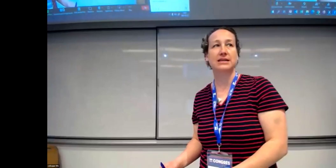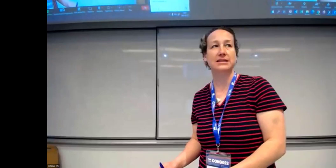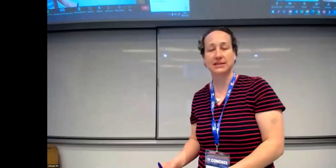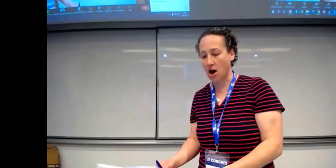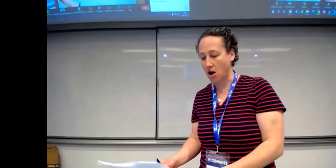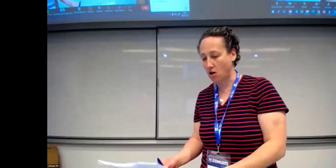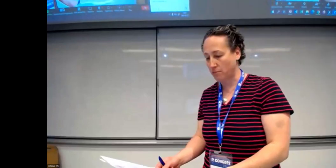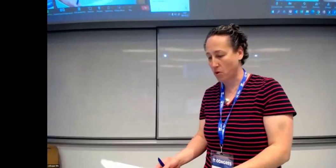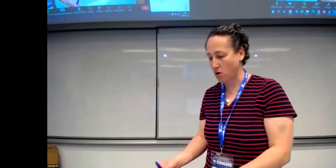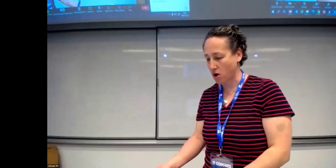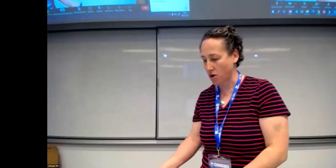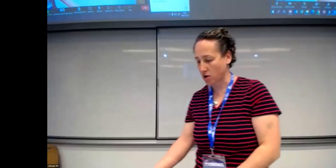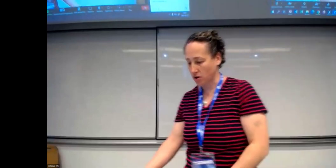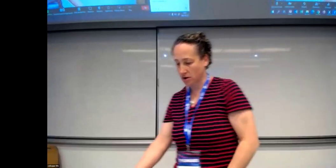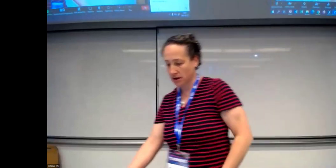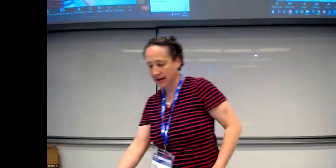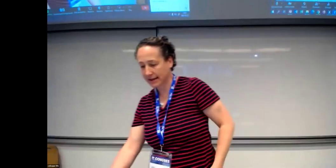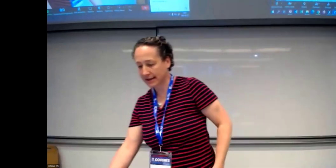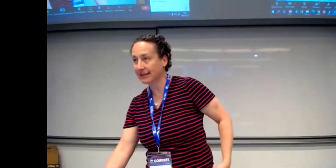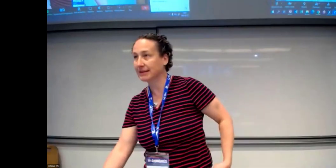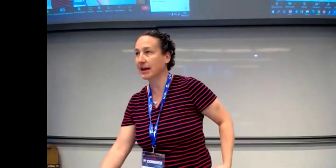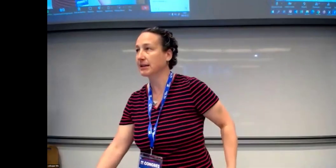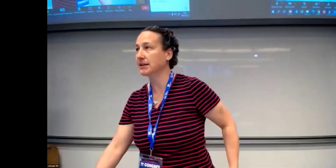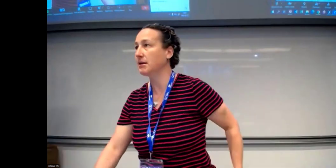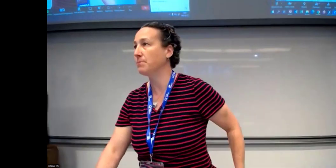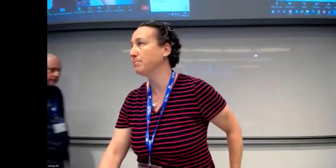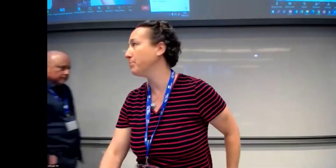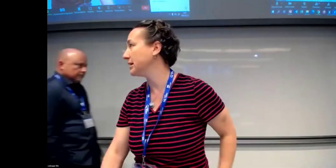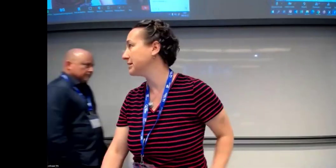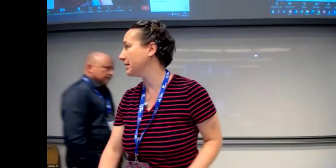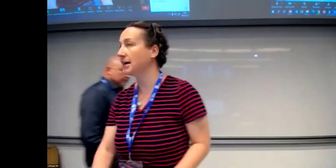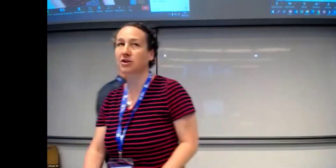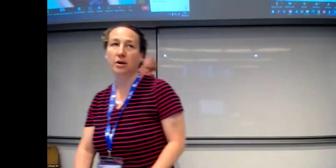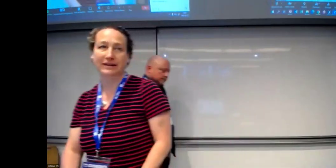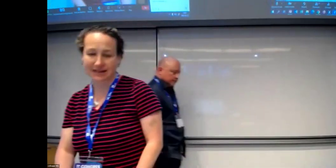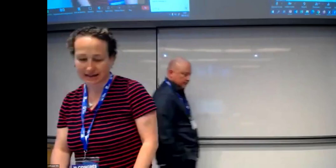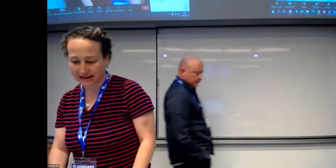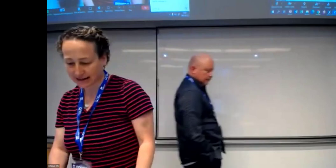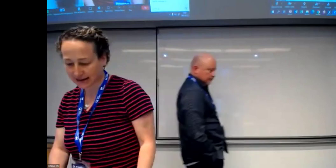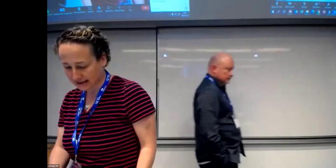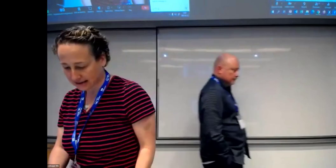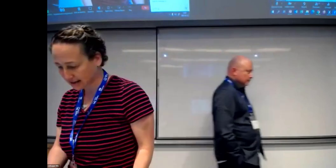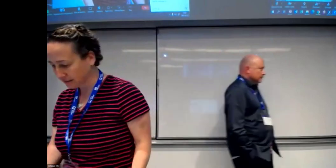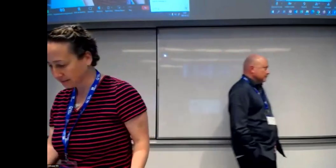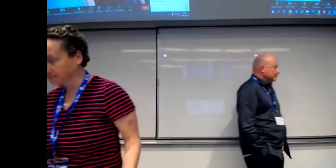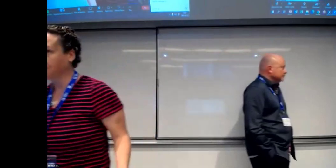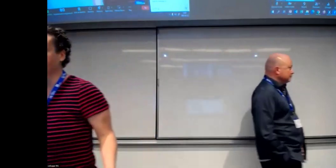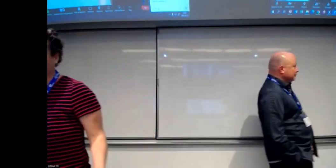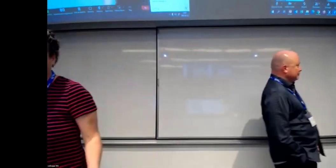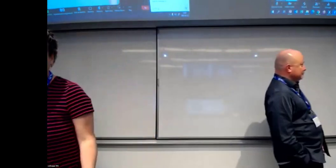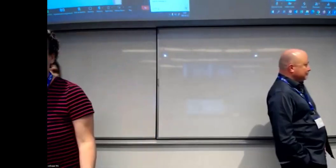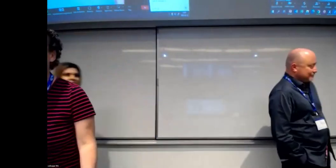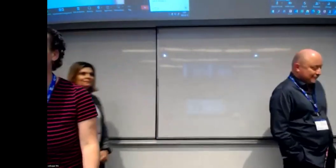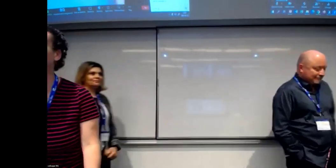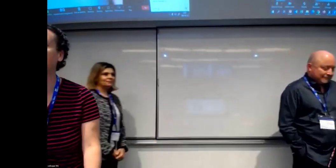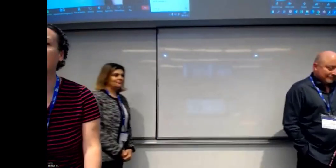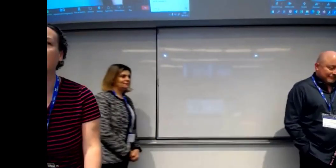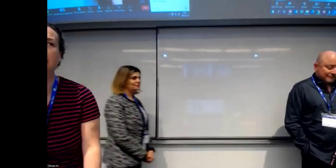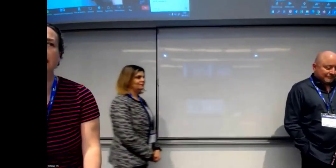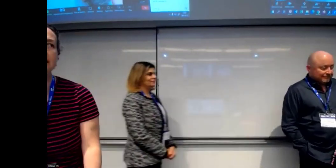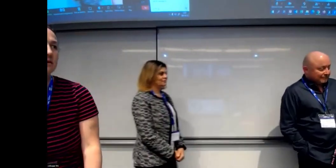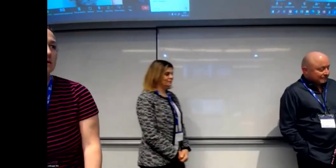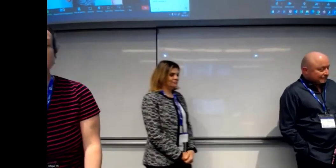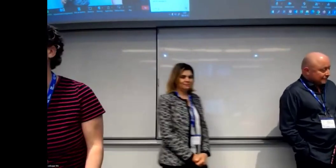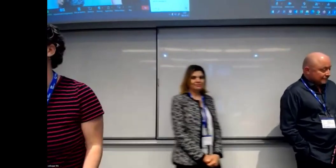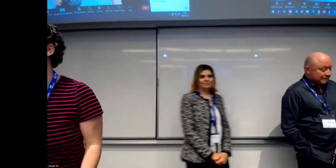avez des questions pour les quatre derniers présentateurs, présentatrices. Autant